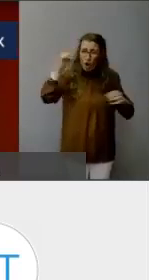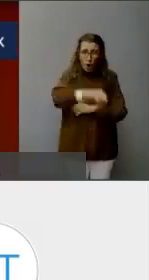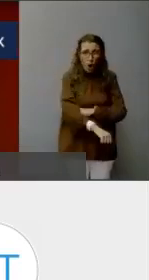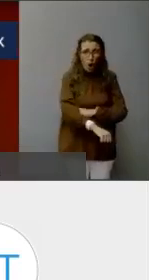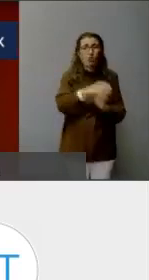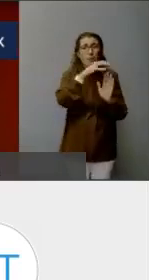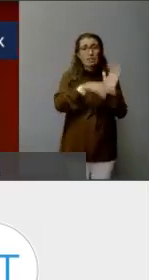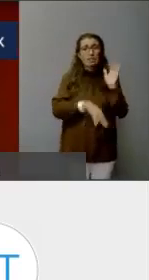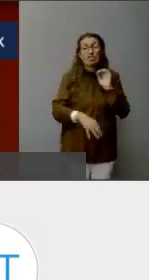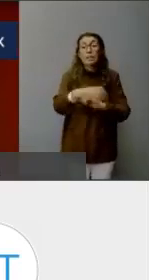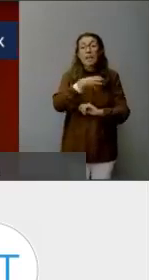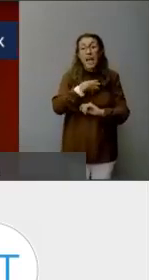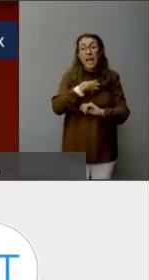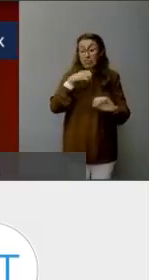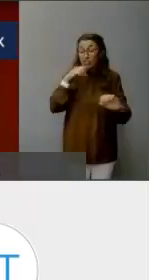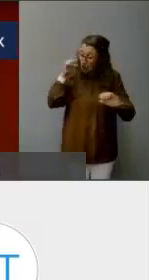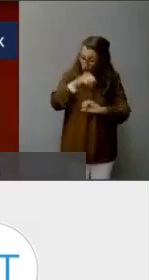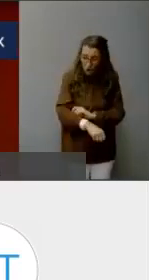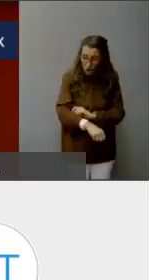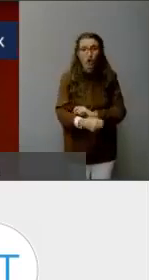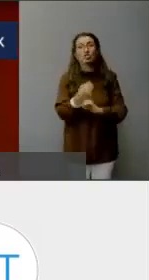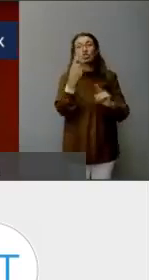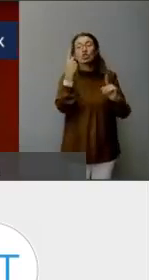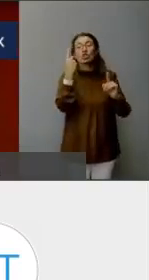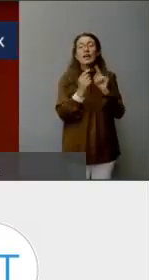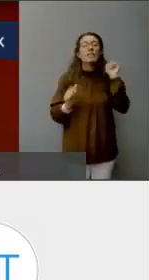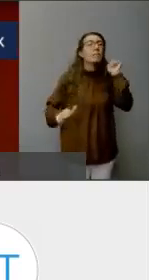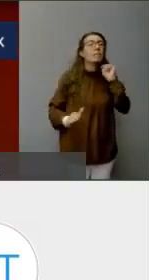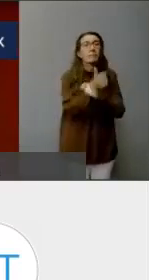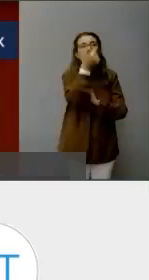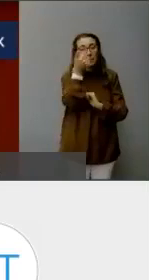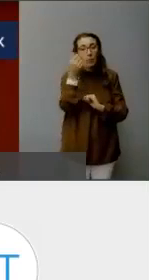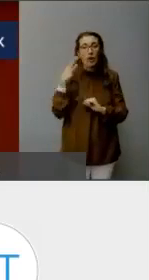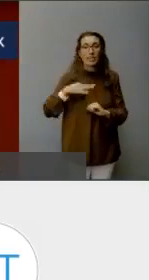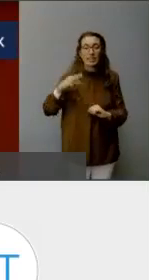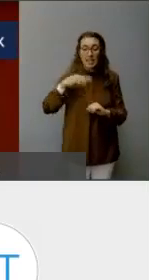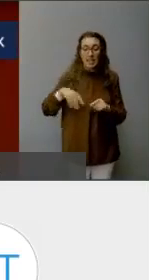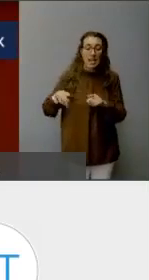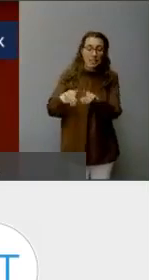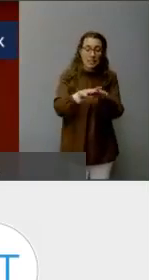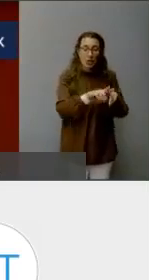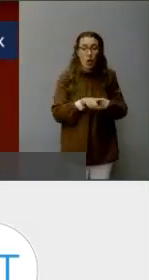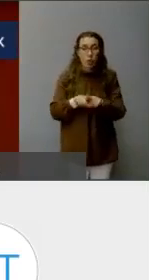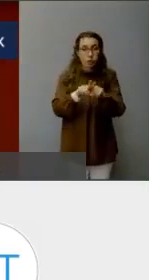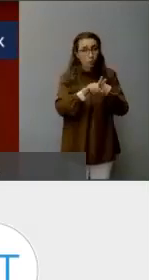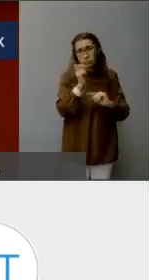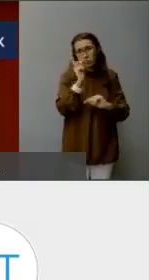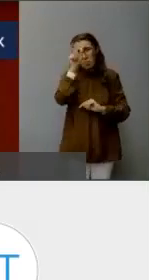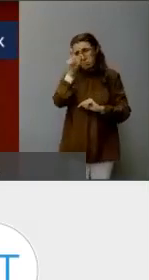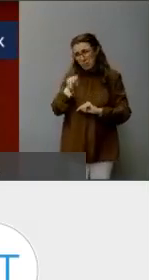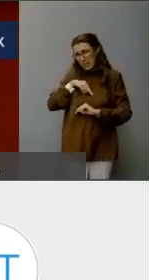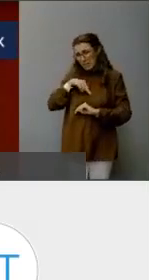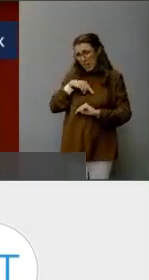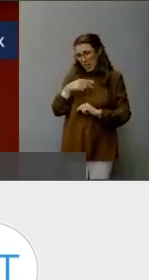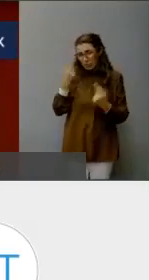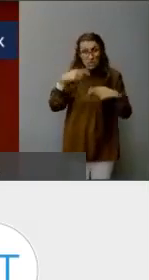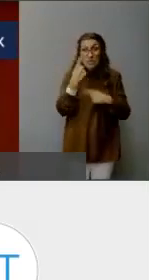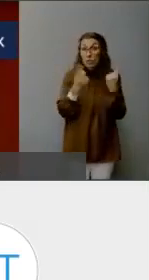primo posto bisogna che ci sia l'interesse comune e non quello del privato mentre qui invece è l'esatto contrario